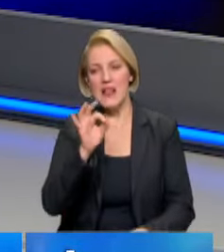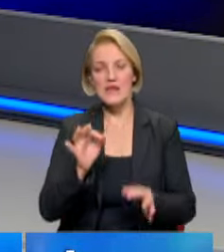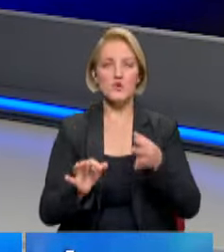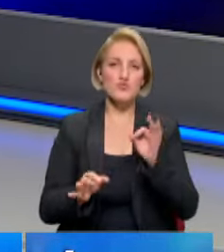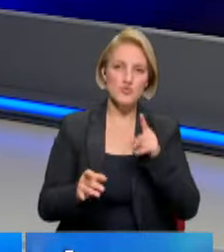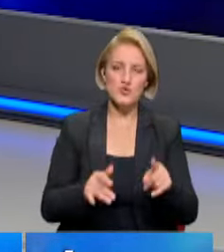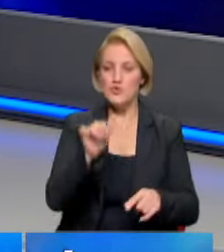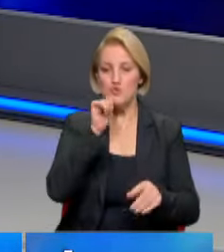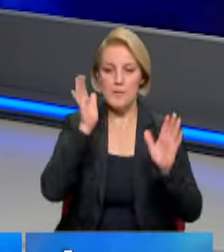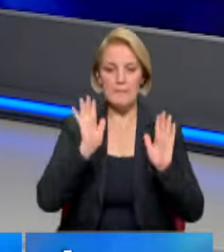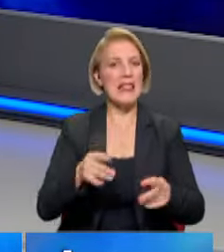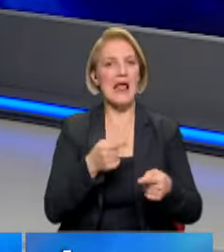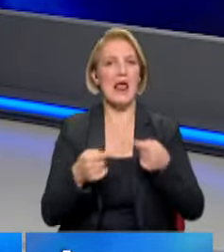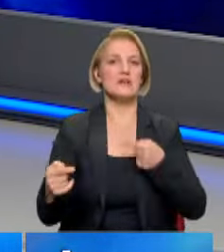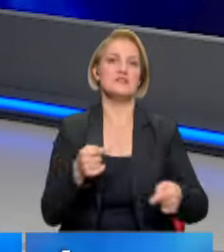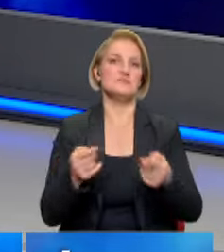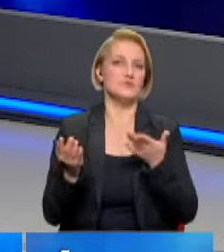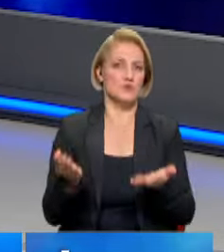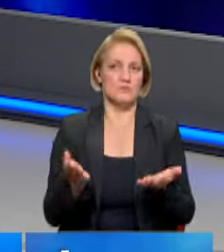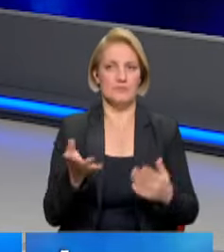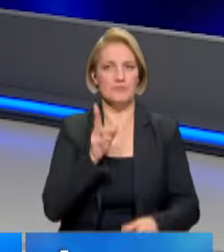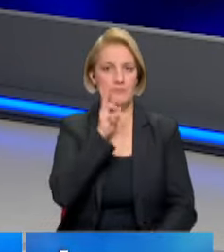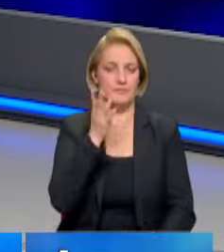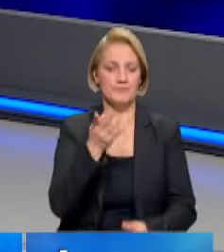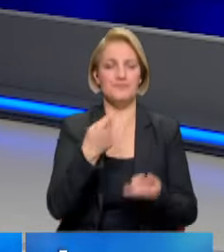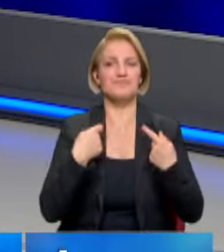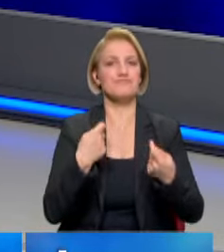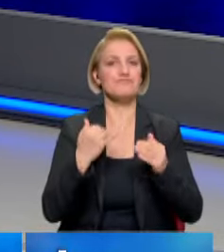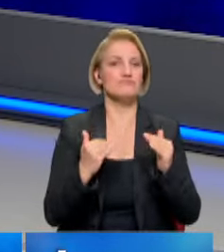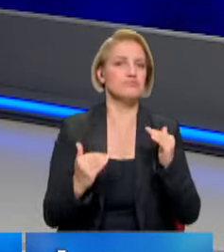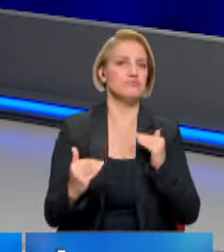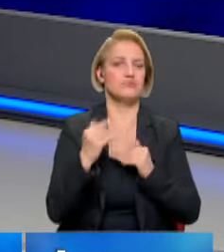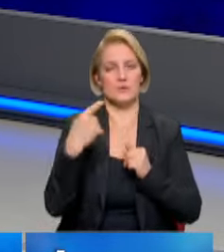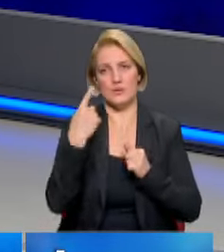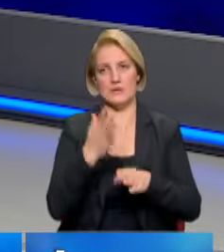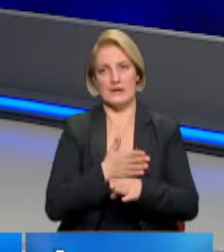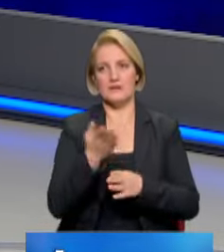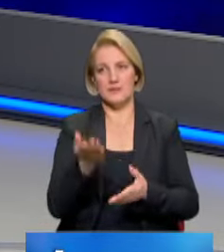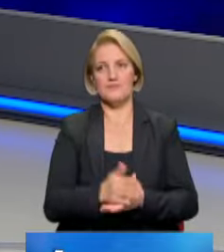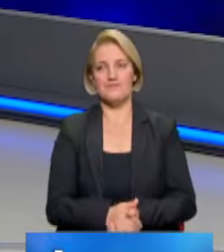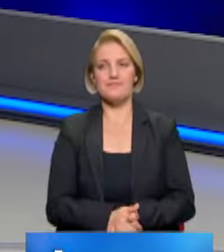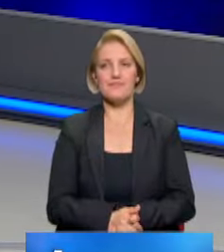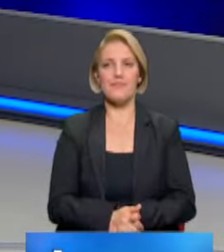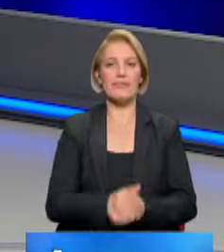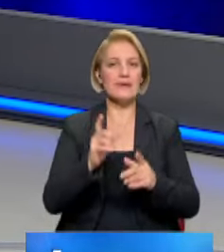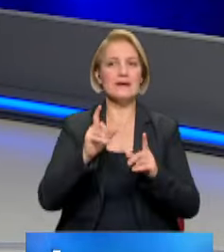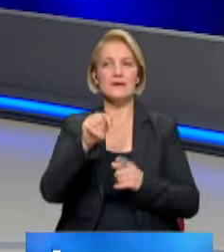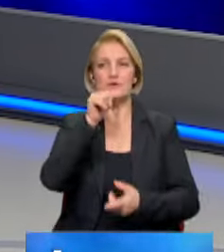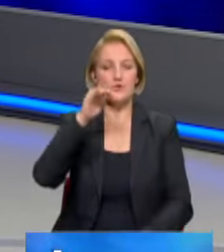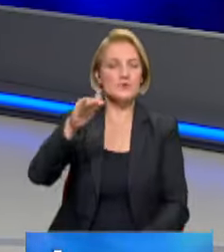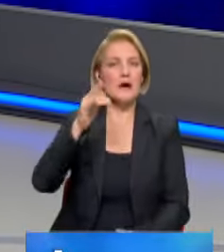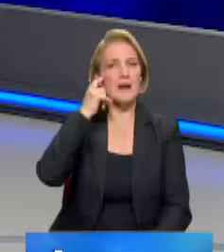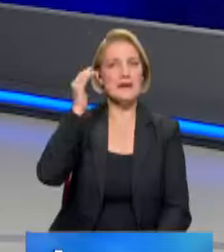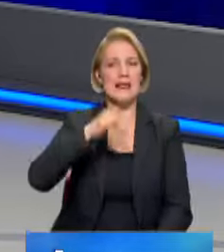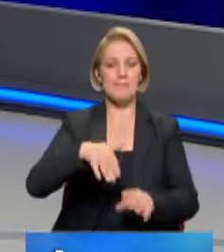gümüşü, suyu bile emeklinin eksilmiş. Ne yazık ki artan bu fiyatlar nedeniyle. Bir de damacana deyince hep de aklıma